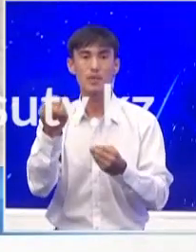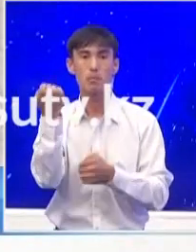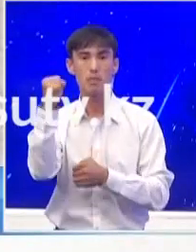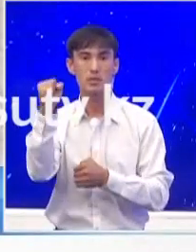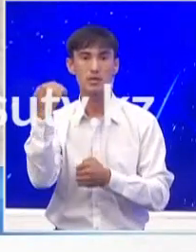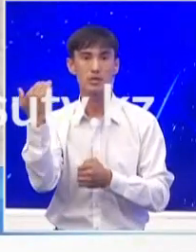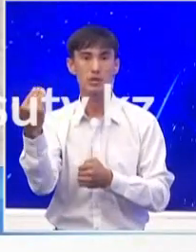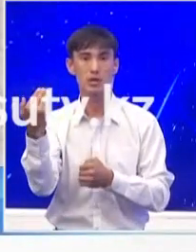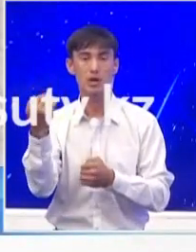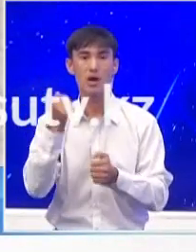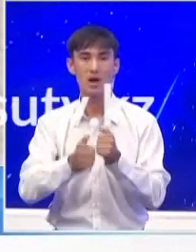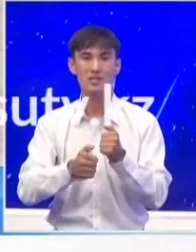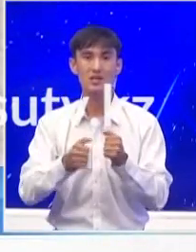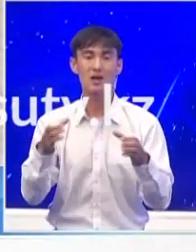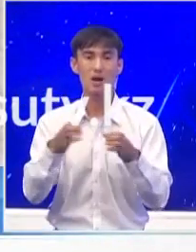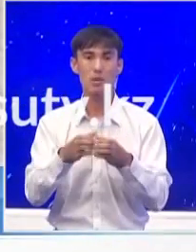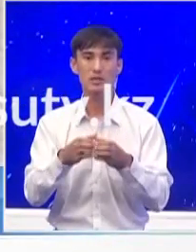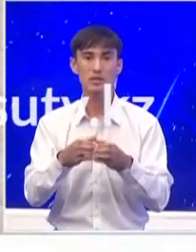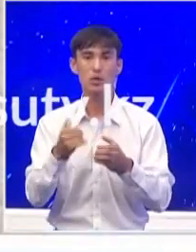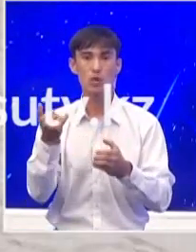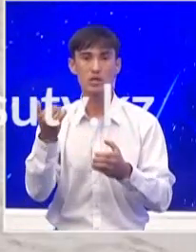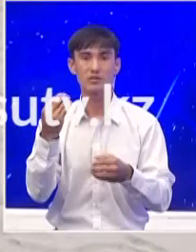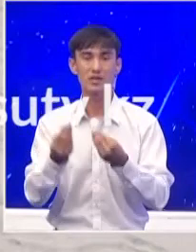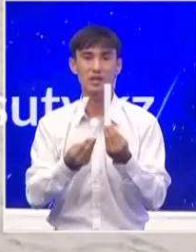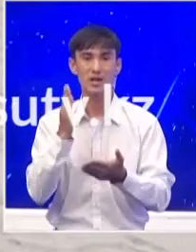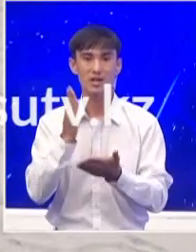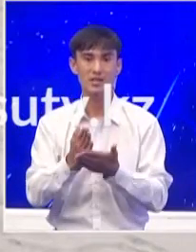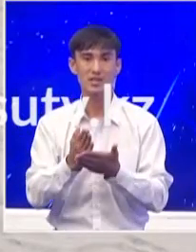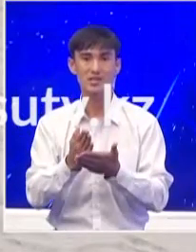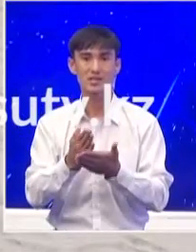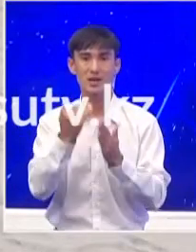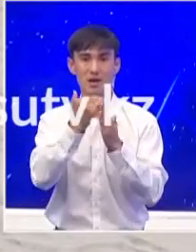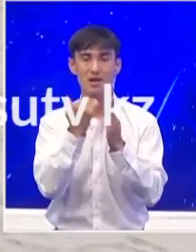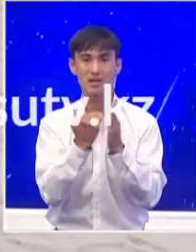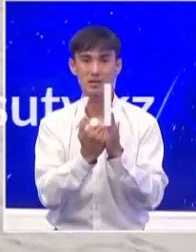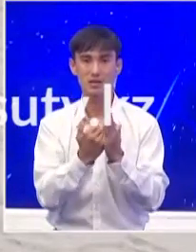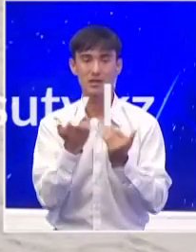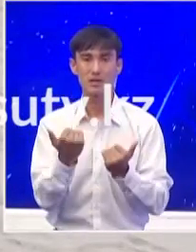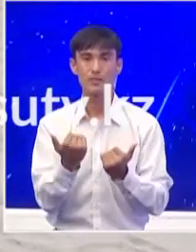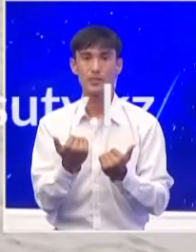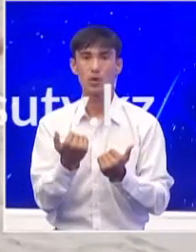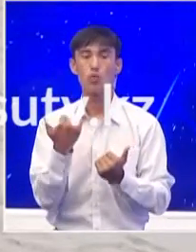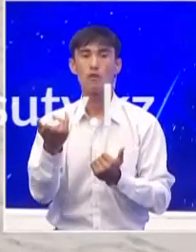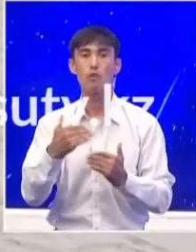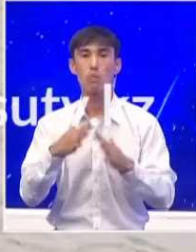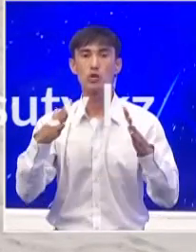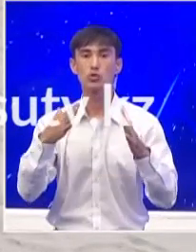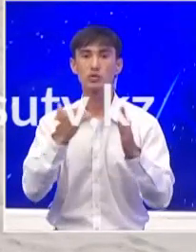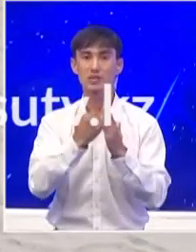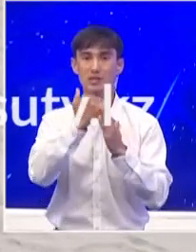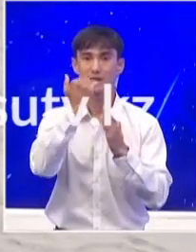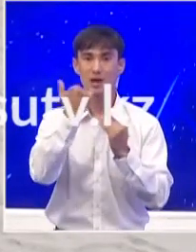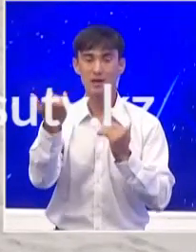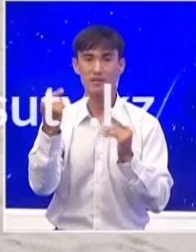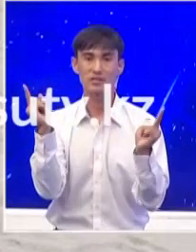от оси у каждой команде и в кого у каждого игрока есть рейтинг и вот у кого большой рейтинг они